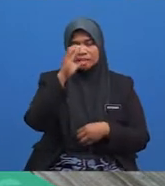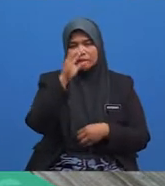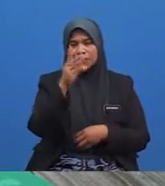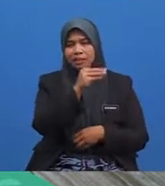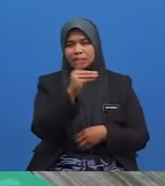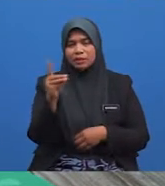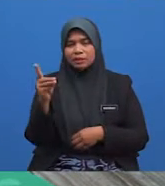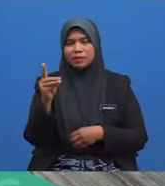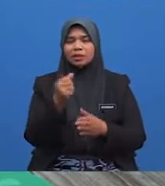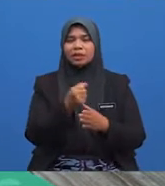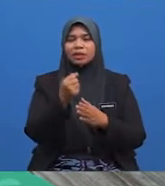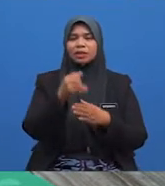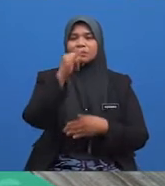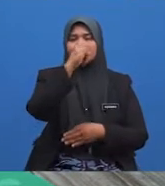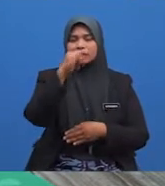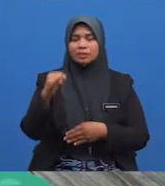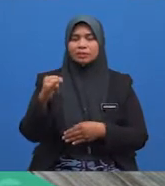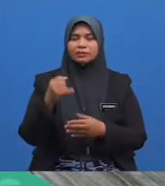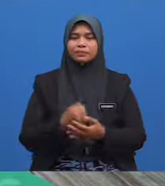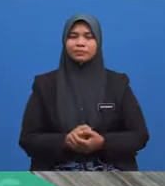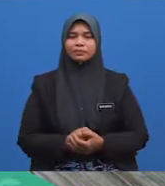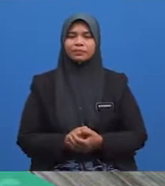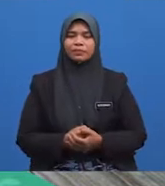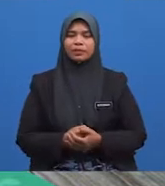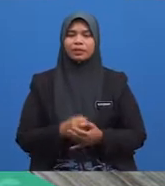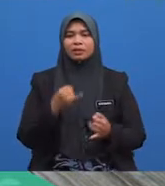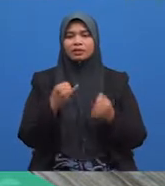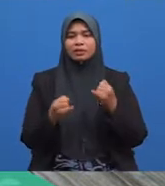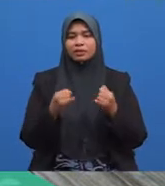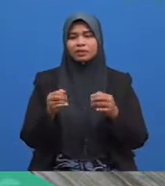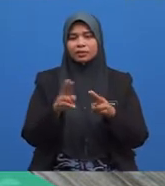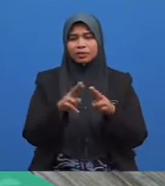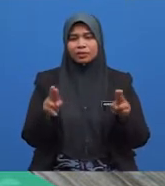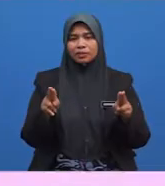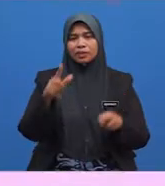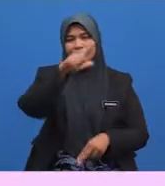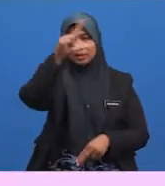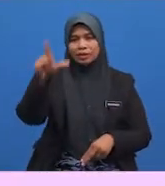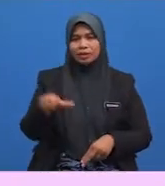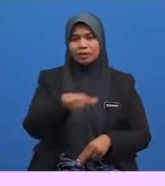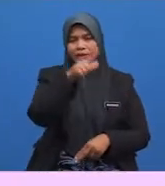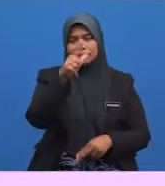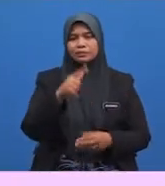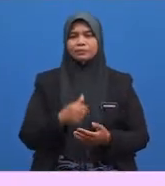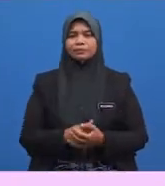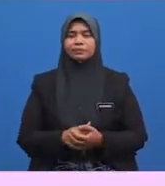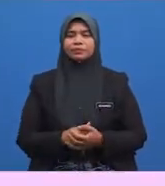jejari jika diberi ukuran lilitan bulatan. Sila lihat contoh